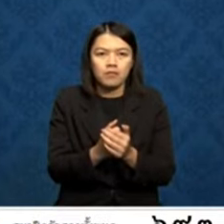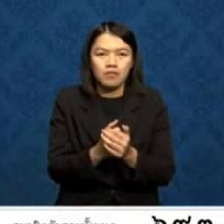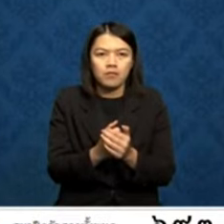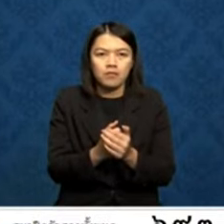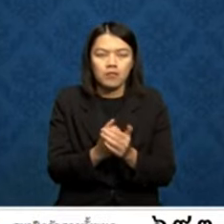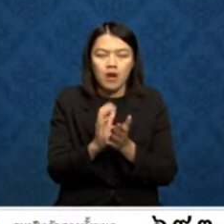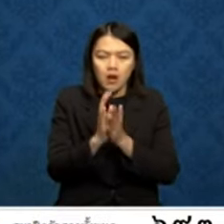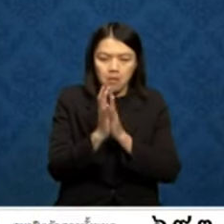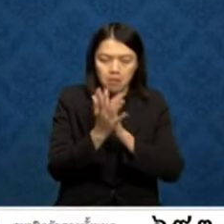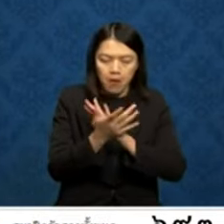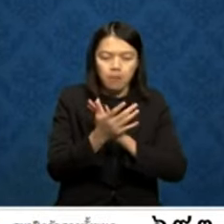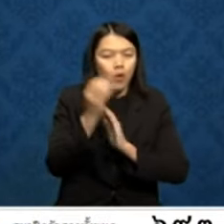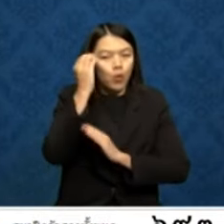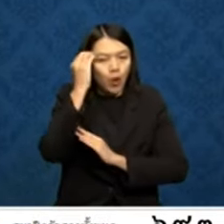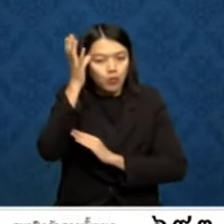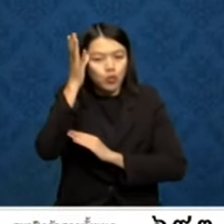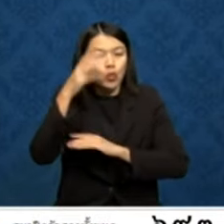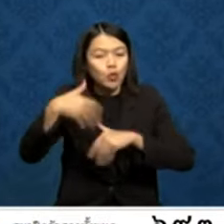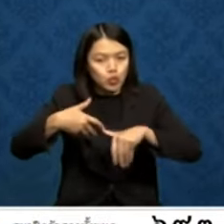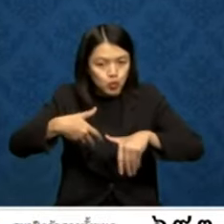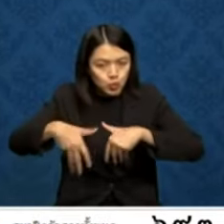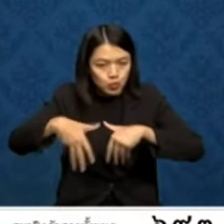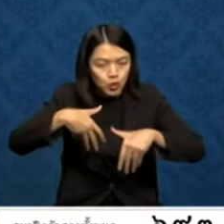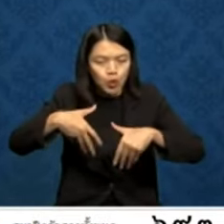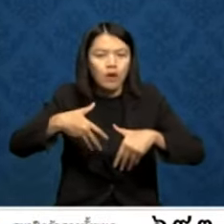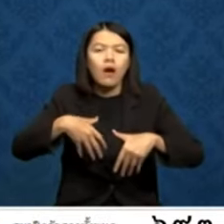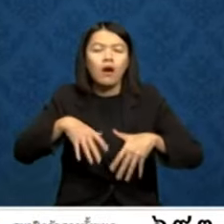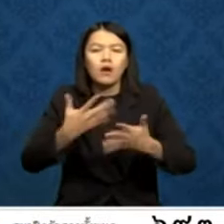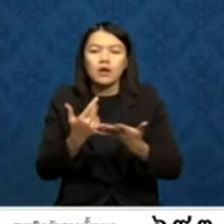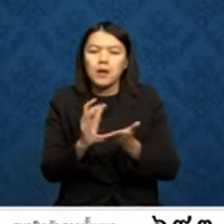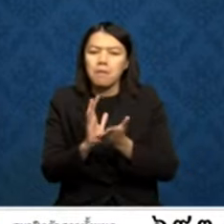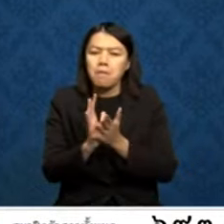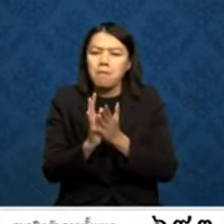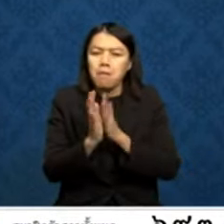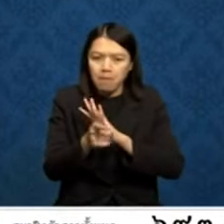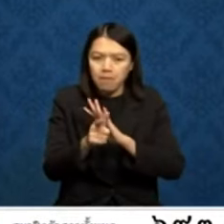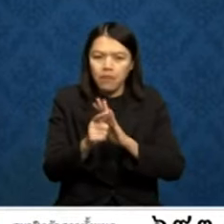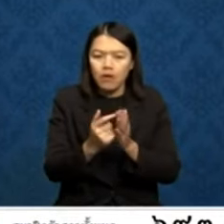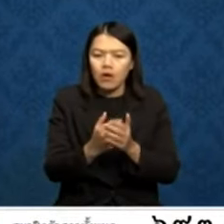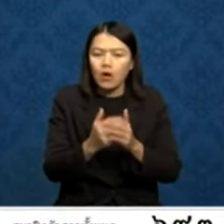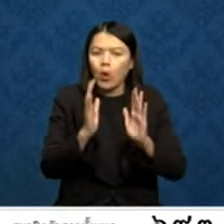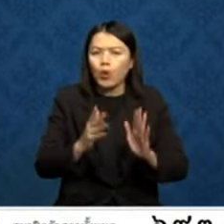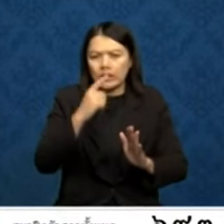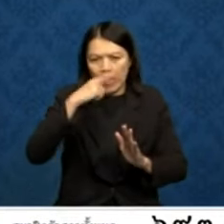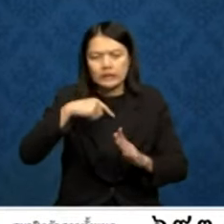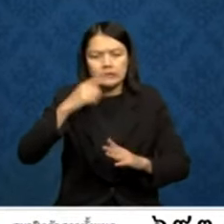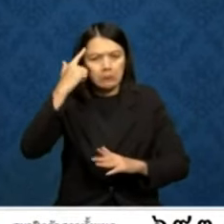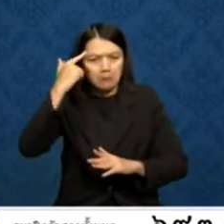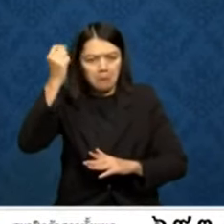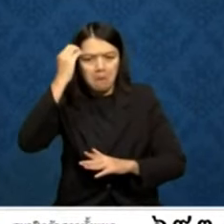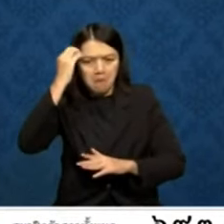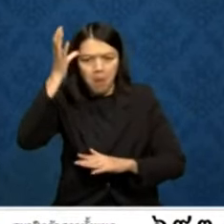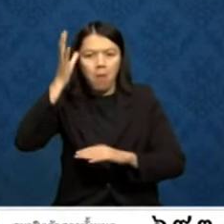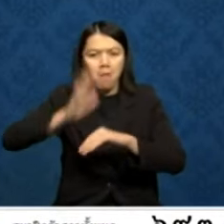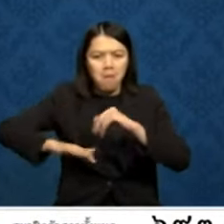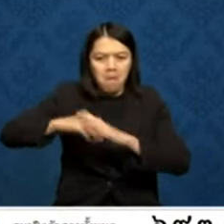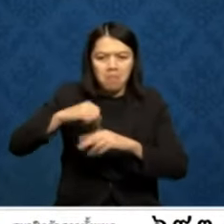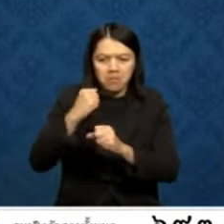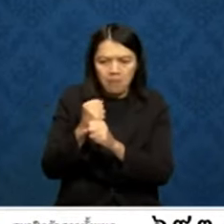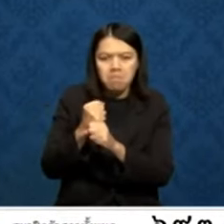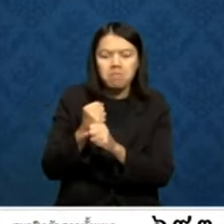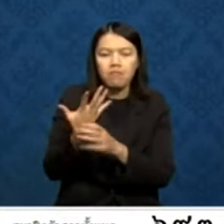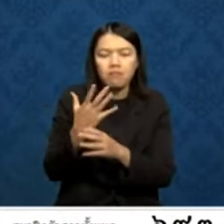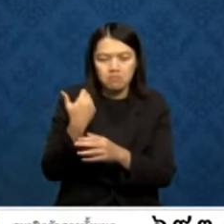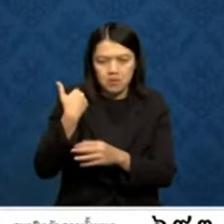ปรับใช้ภูมิปัญญาพื้นบ้าน local wisdom ซึ่งเป็นศักยภาพของคนไทยและทุนทางวัฒนธรรมของประเทศไท